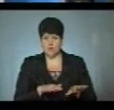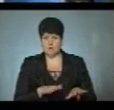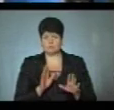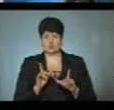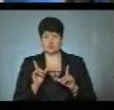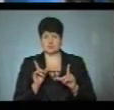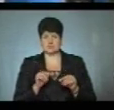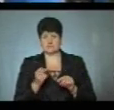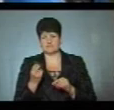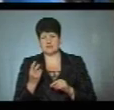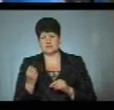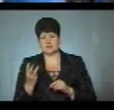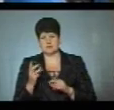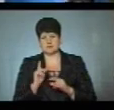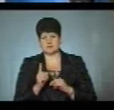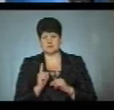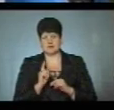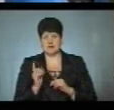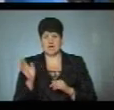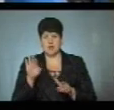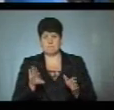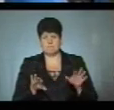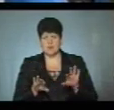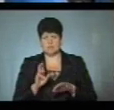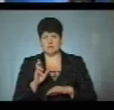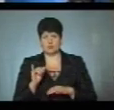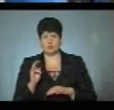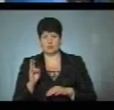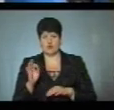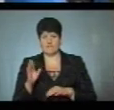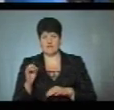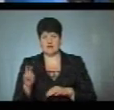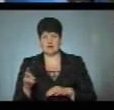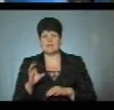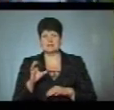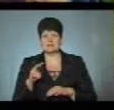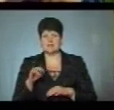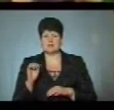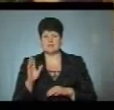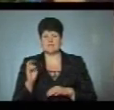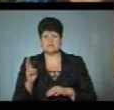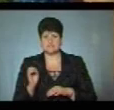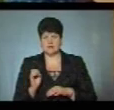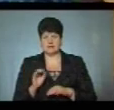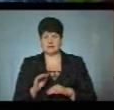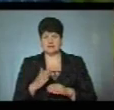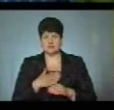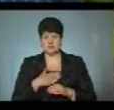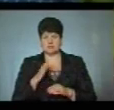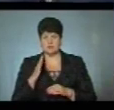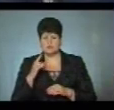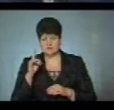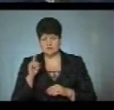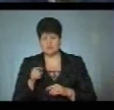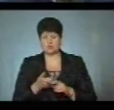заїздів 12-13, Карпати, Буковель буде 2 заїзди, і Славське 3 заїзди буде. Діти наше майбутнє, тим більше ви знаєте,